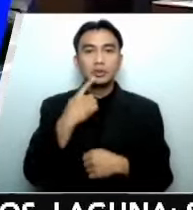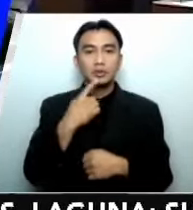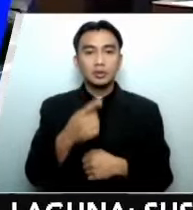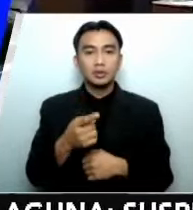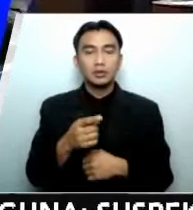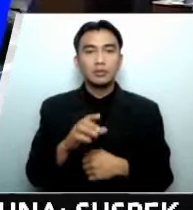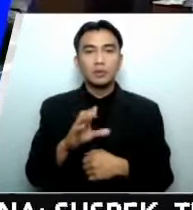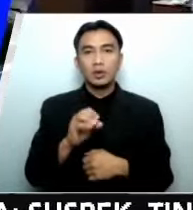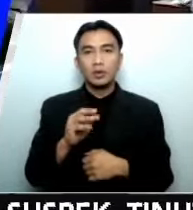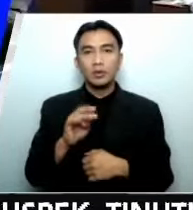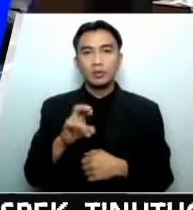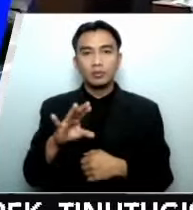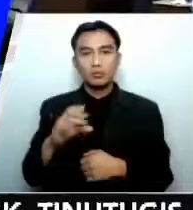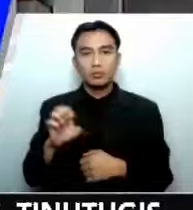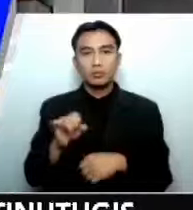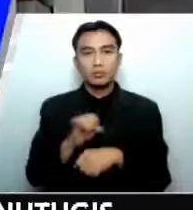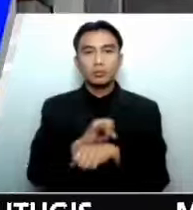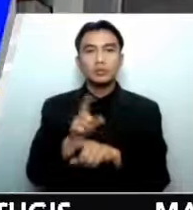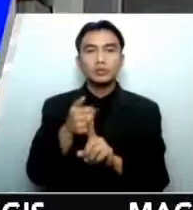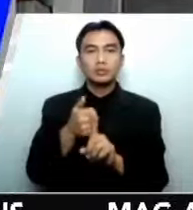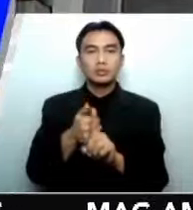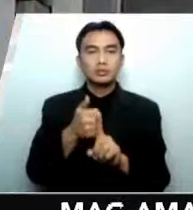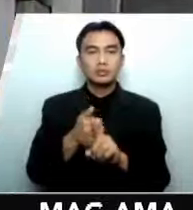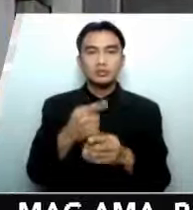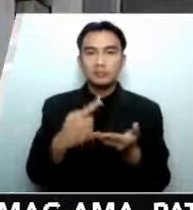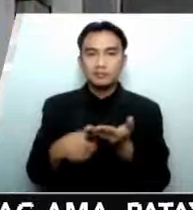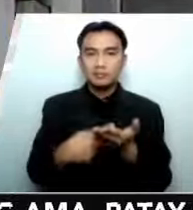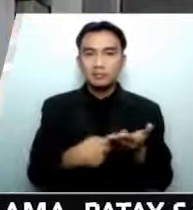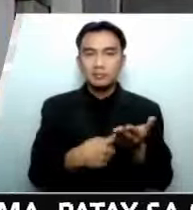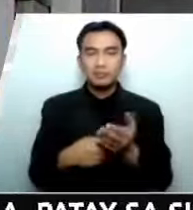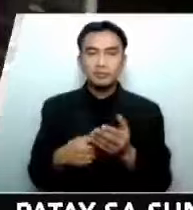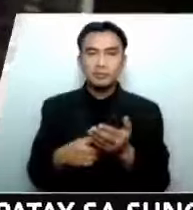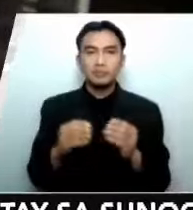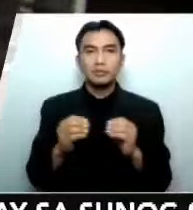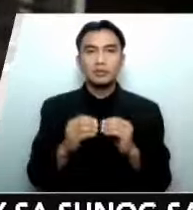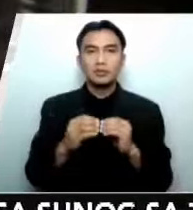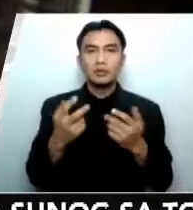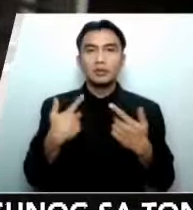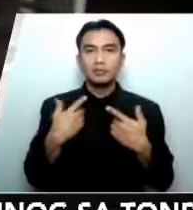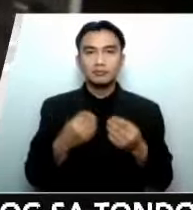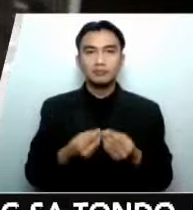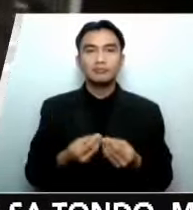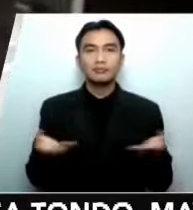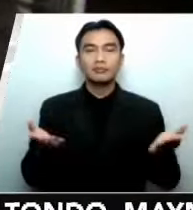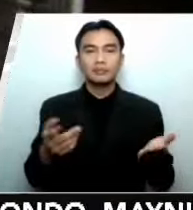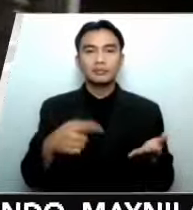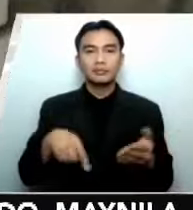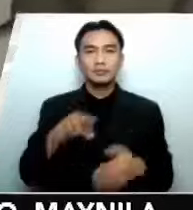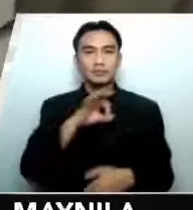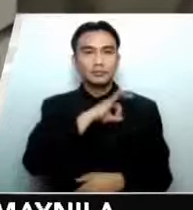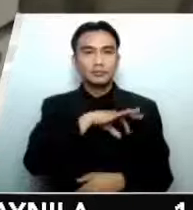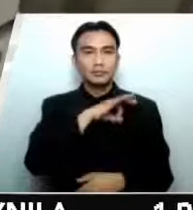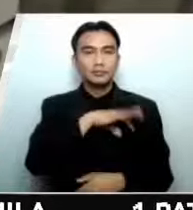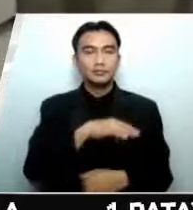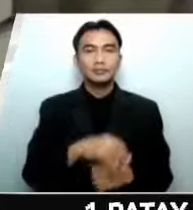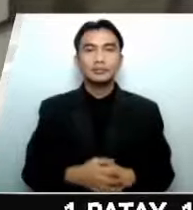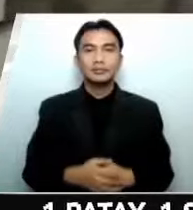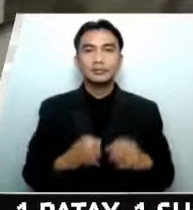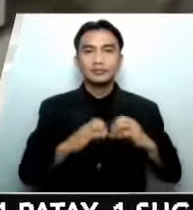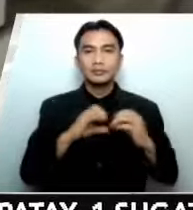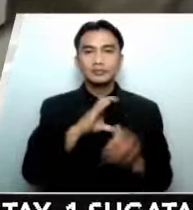ng Kongreso sa wage boards ang usapin para mas marami ang makinabang. Rafi Tima nagbabalita para sa GMA Integrated News.